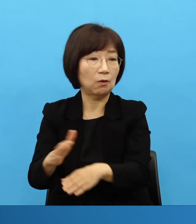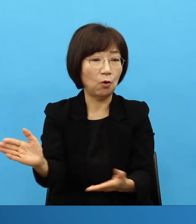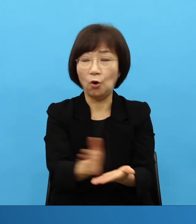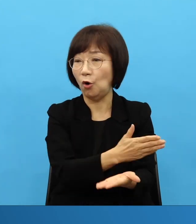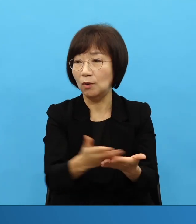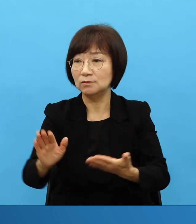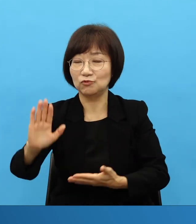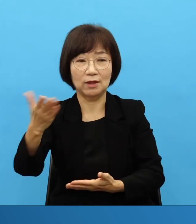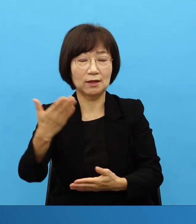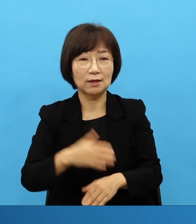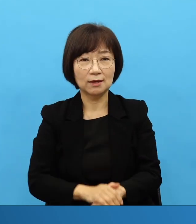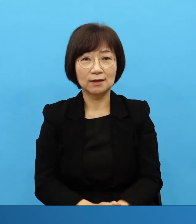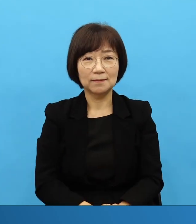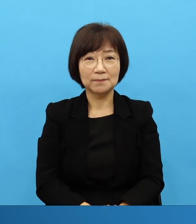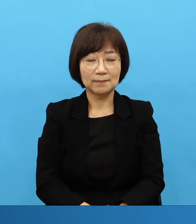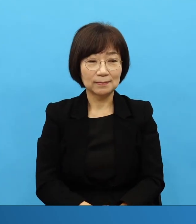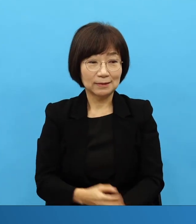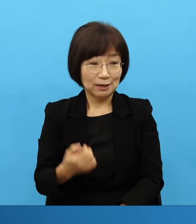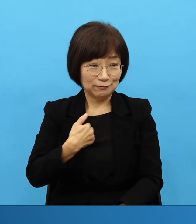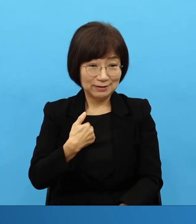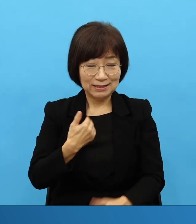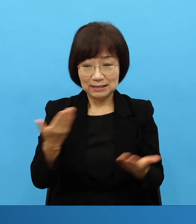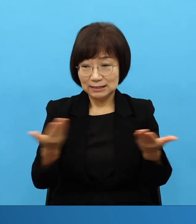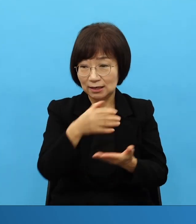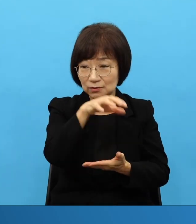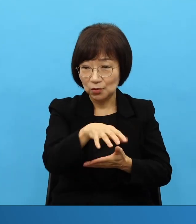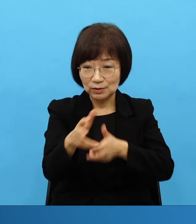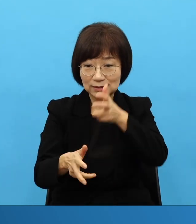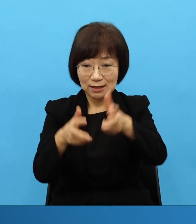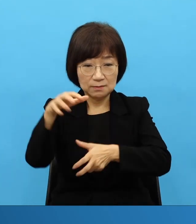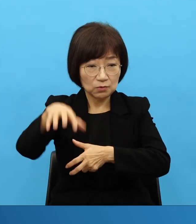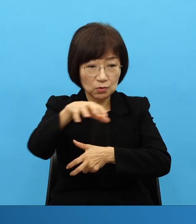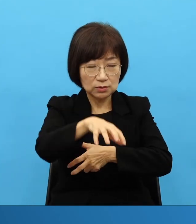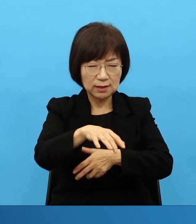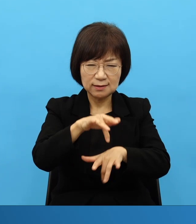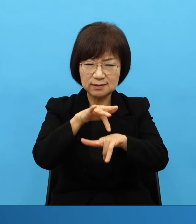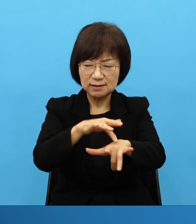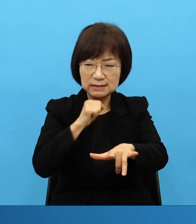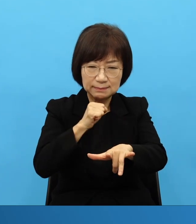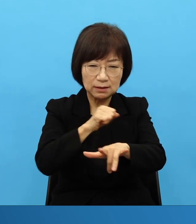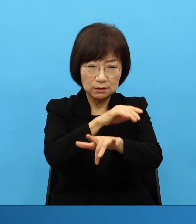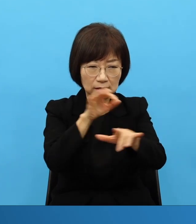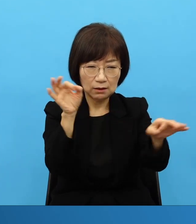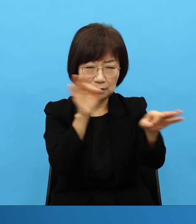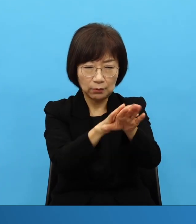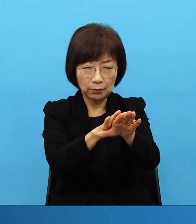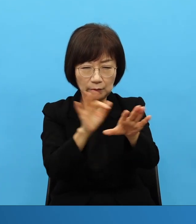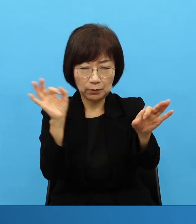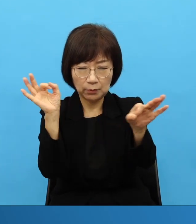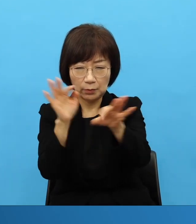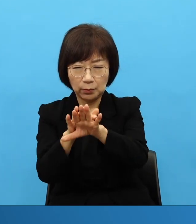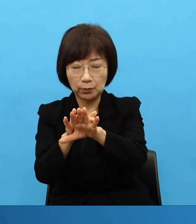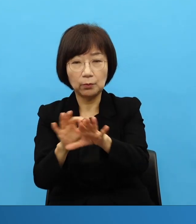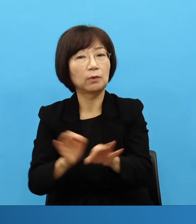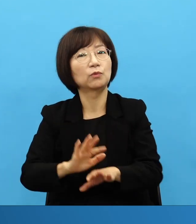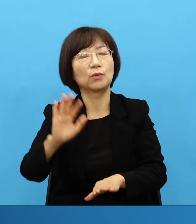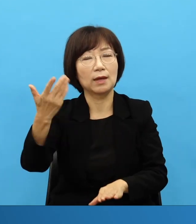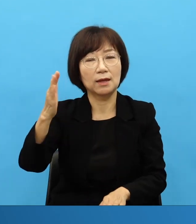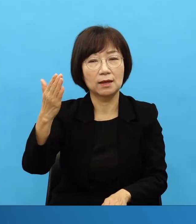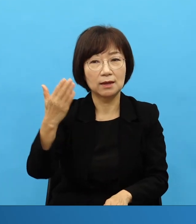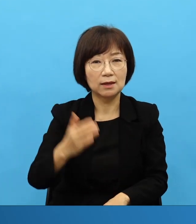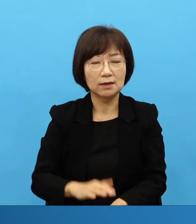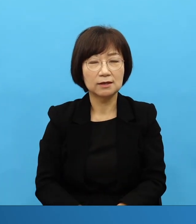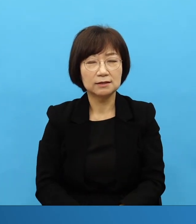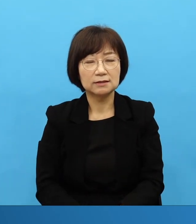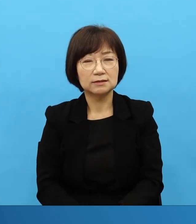학업체에 흑암 세력이 무너지기 시작해요. Isn't that the right order? When you go into your occupations or your workplaces or your schools, we see that when the power of the throne comes